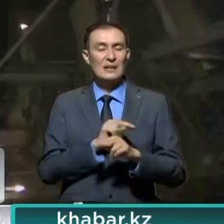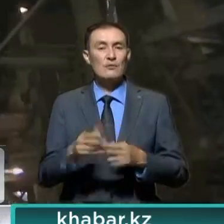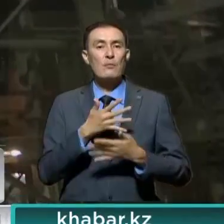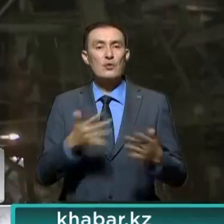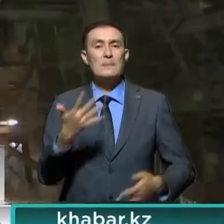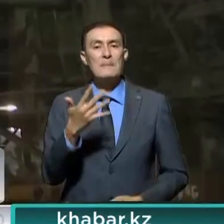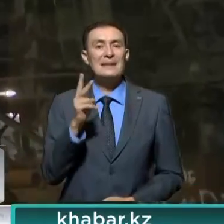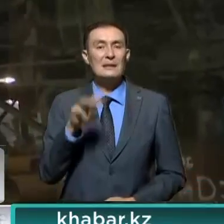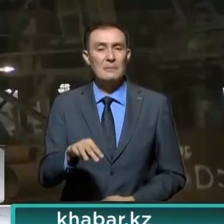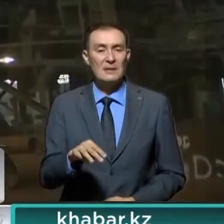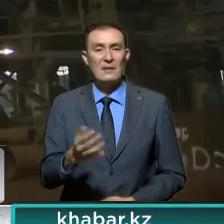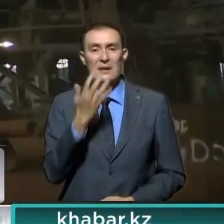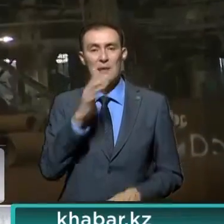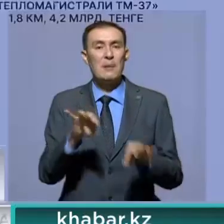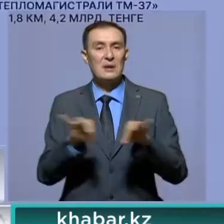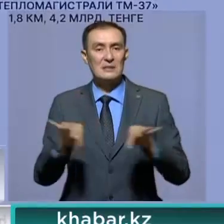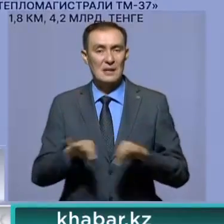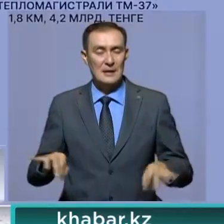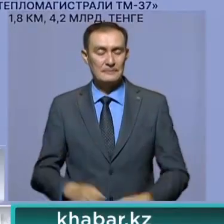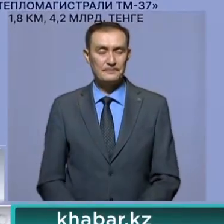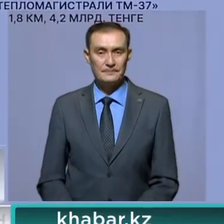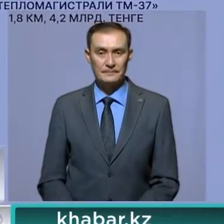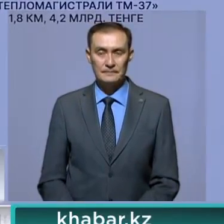5 километров тепломагистралей.